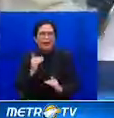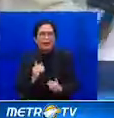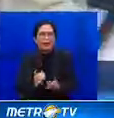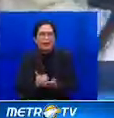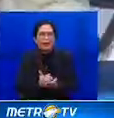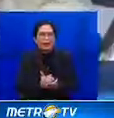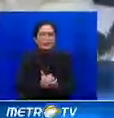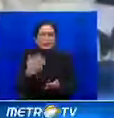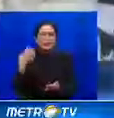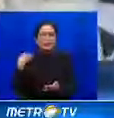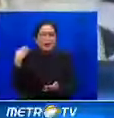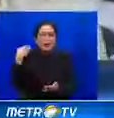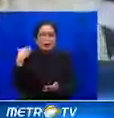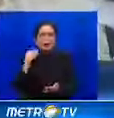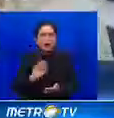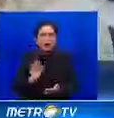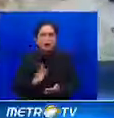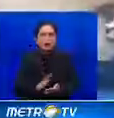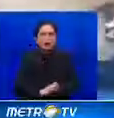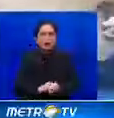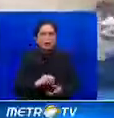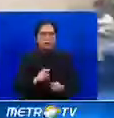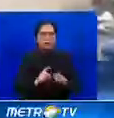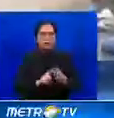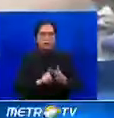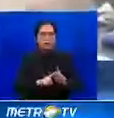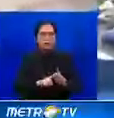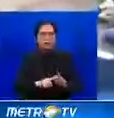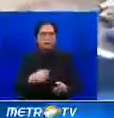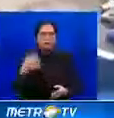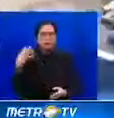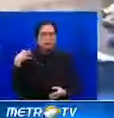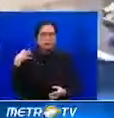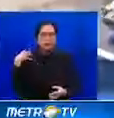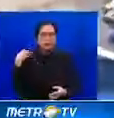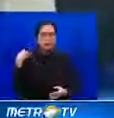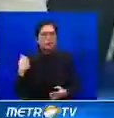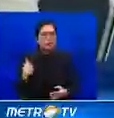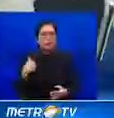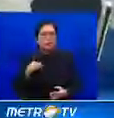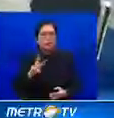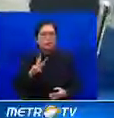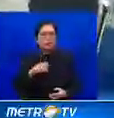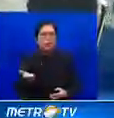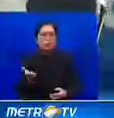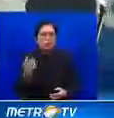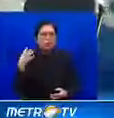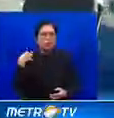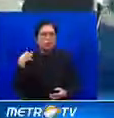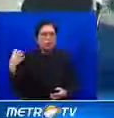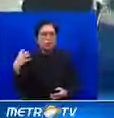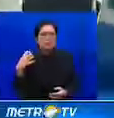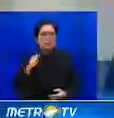kategori ketiga disiplin berat yakni diturunkan pangkat selama 3 tahun hingga pemberhentian